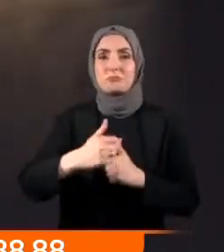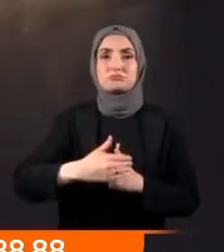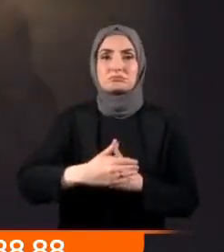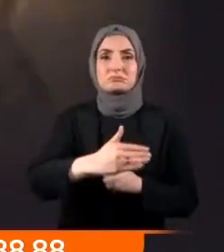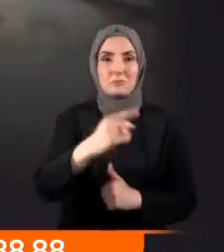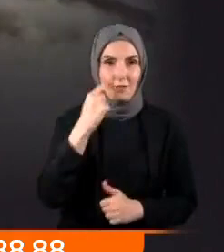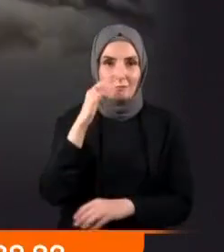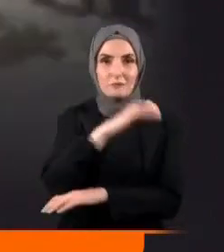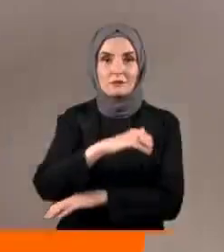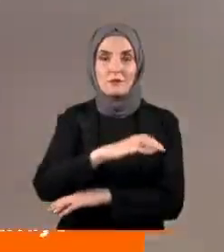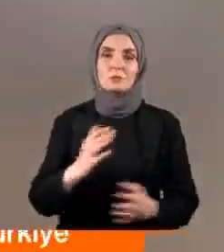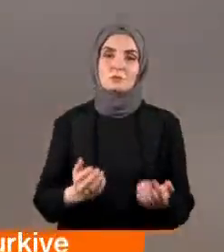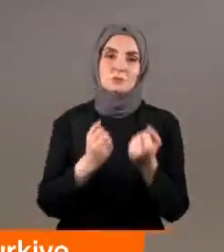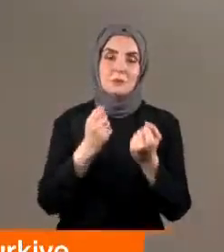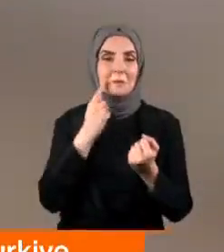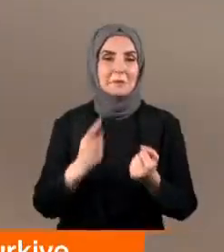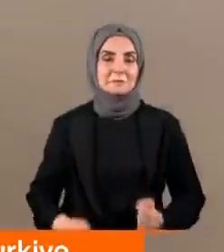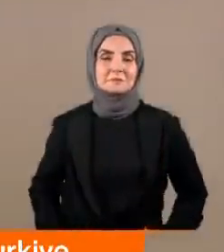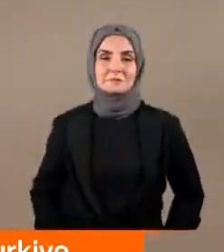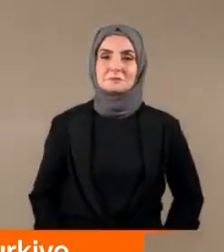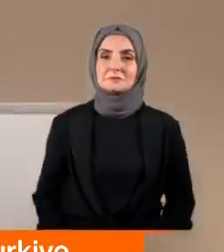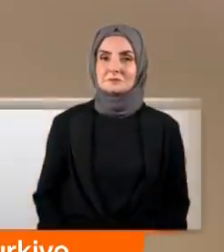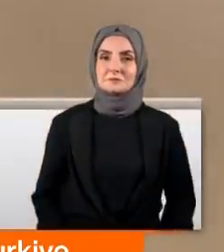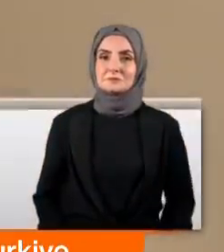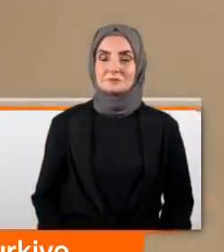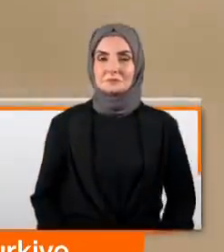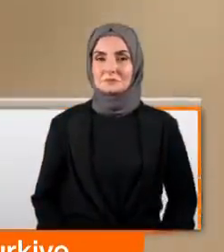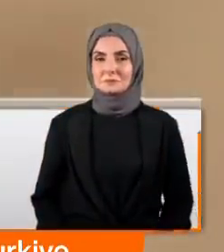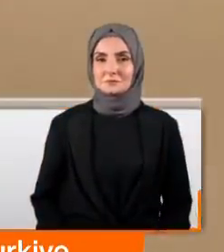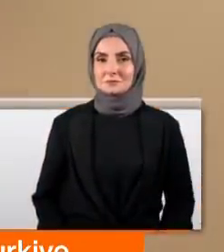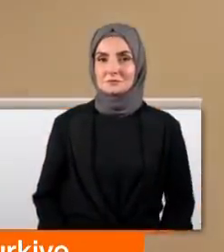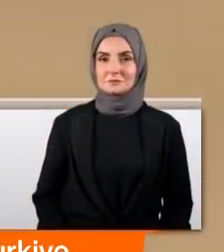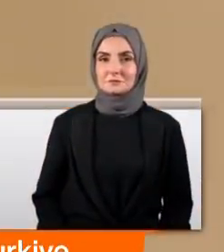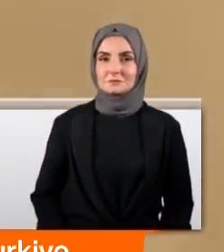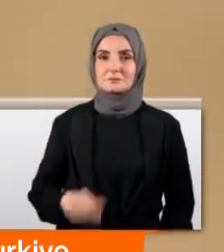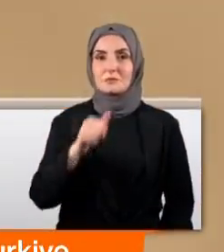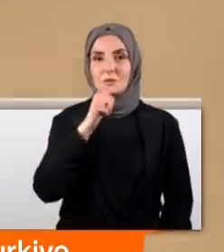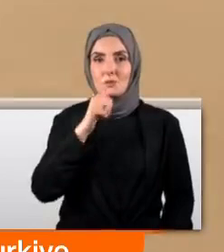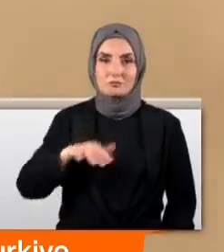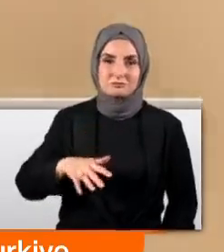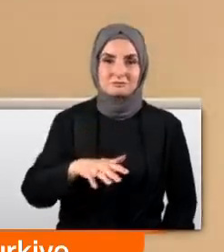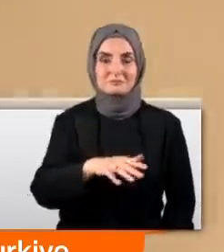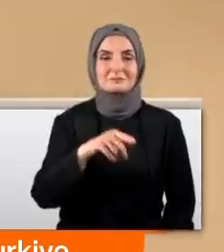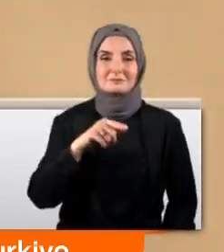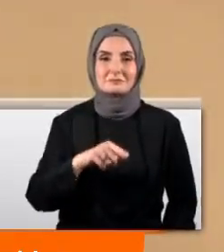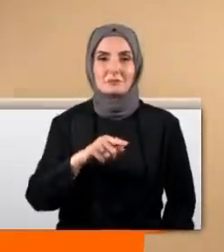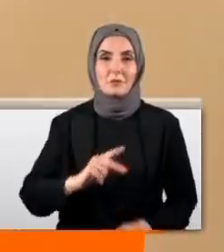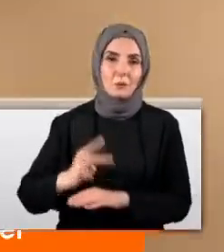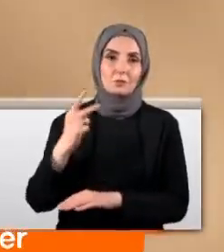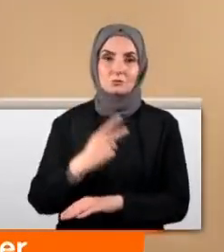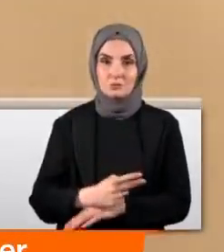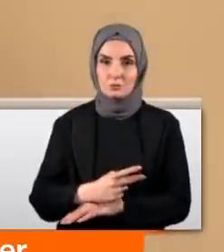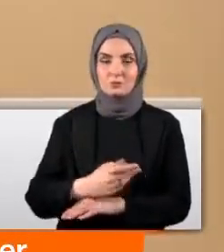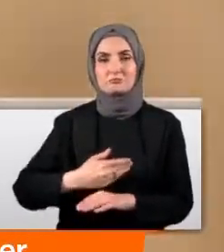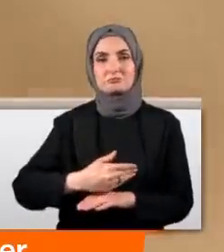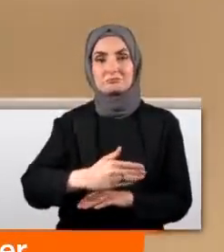kurtardı. Az ileri gel, az ileri! Alacak, alacak. Sulama kanalına düşmüş sürükleniyordu. Kepçe